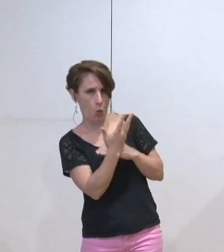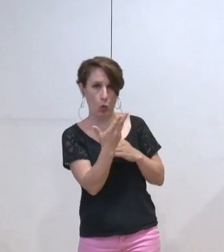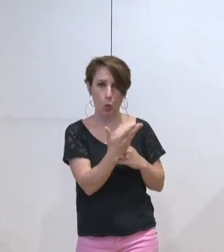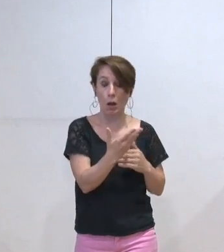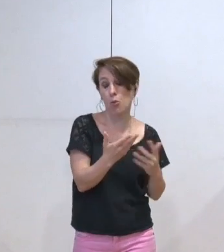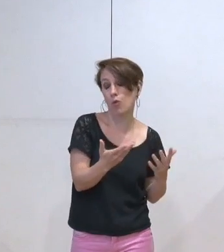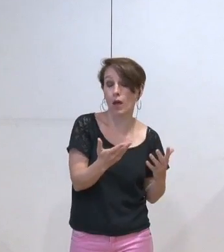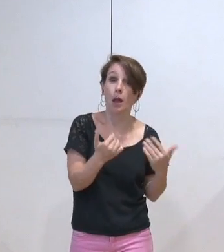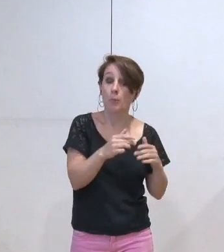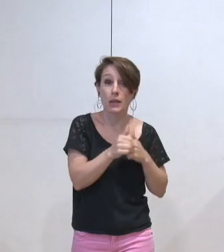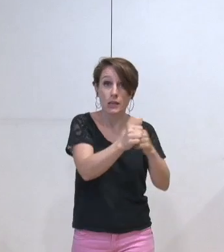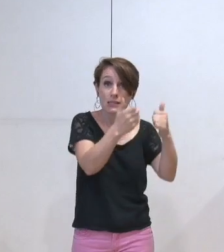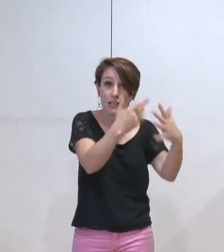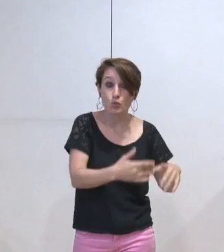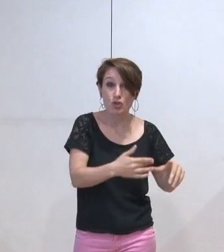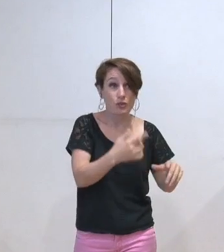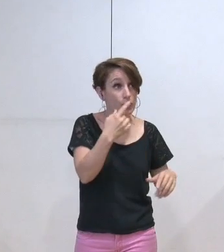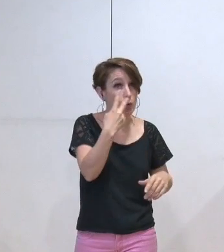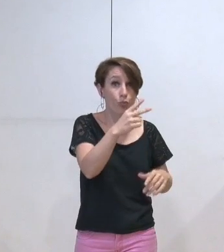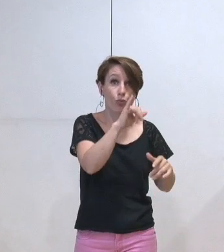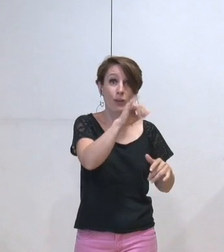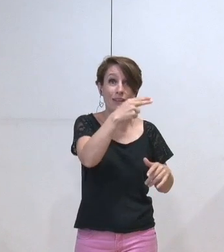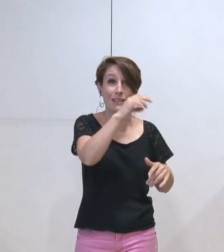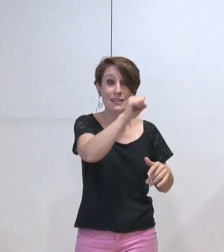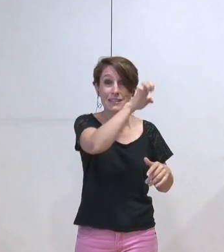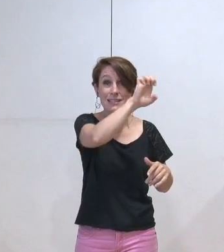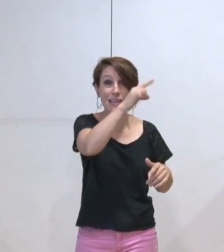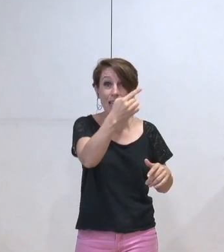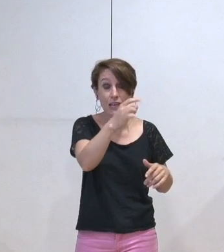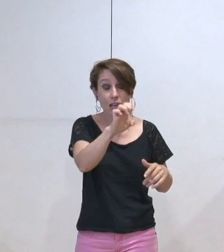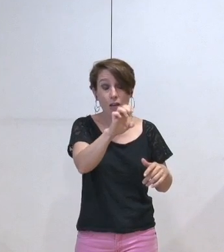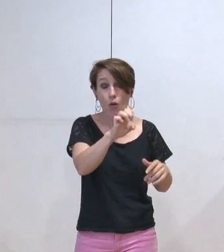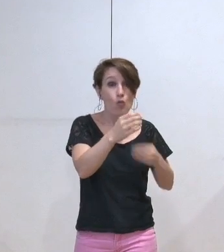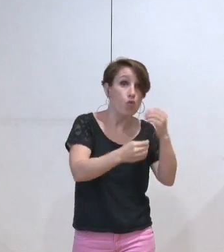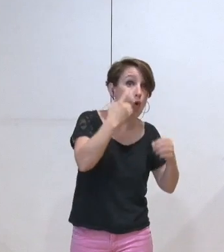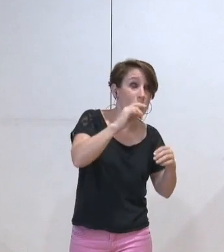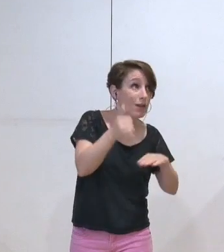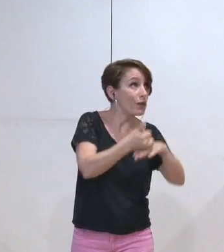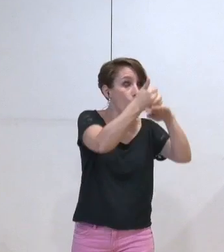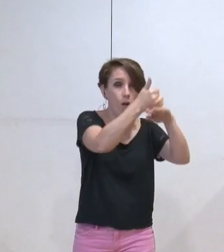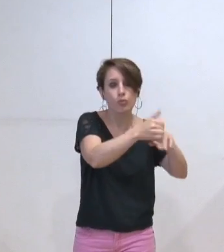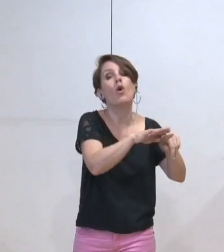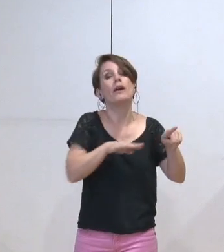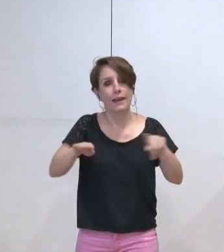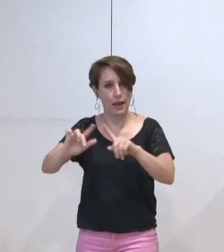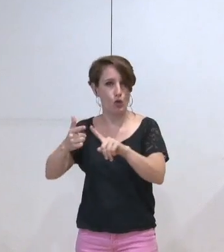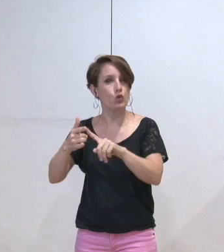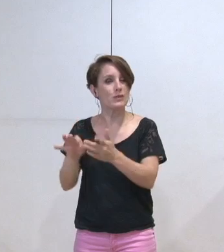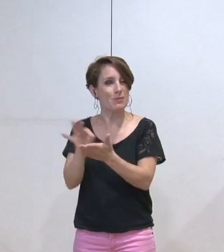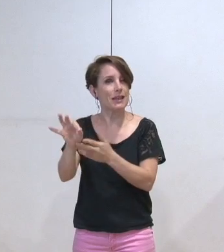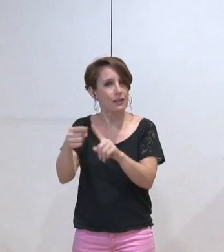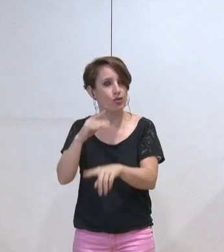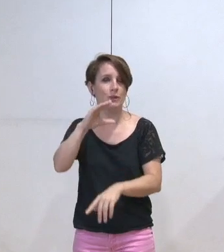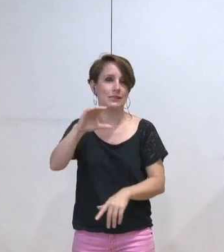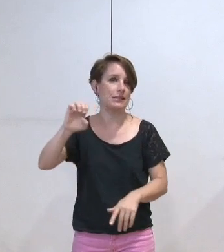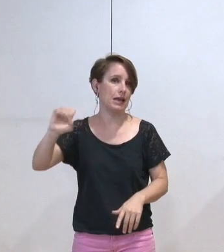c'est des chiffres de l'INC des chiffres deobservatoire nous faisons une première partie dans une deuxième partie nous ferons le plan stratégique du Centre Communal d'Action Social qui